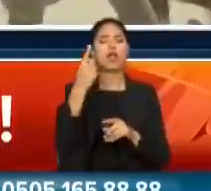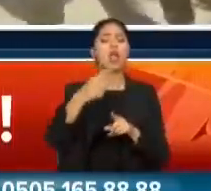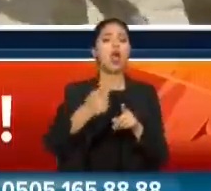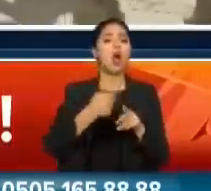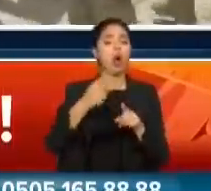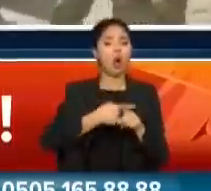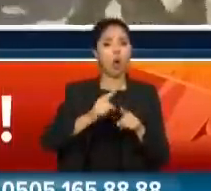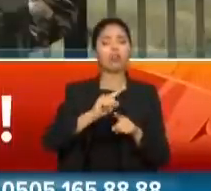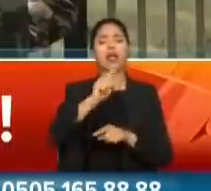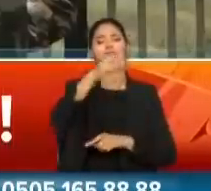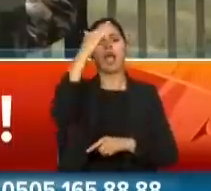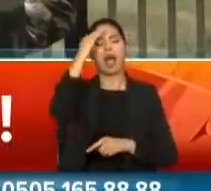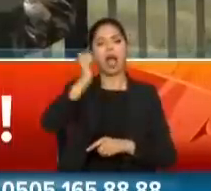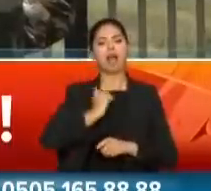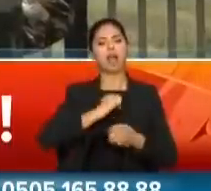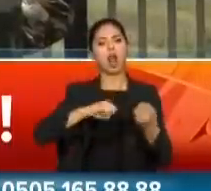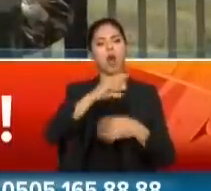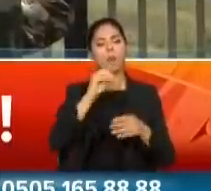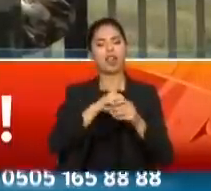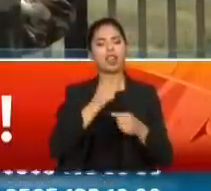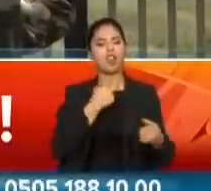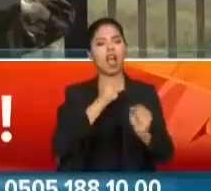düzenlemek için harekete geçti